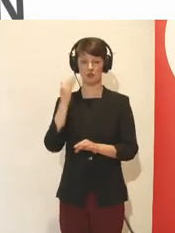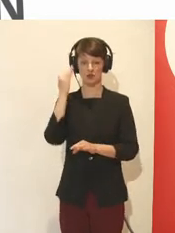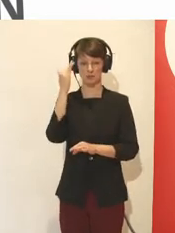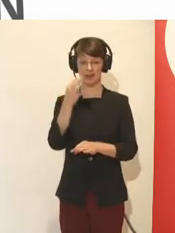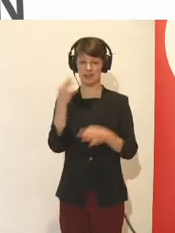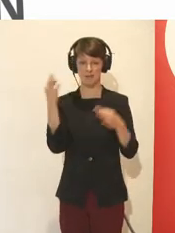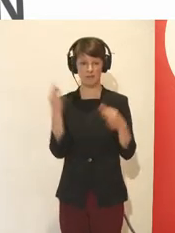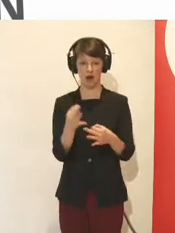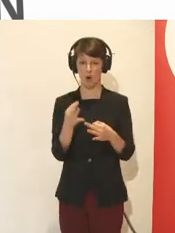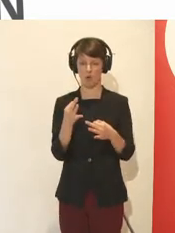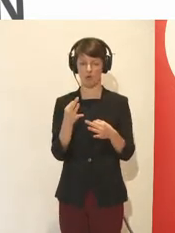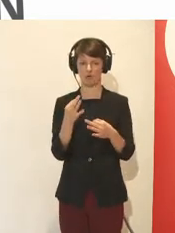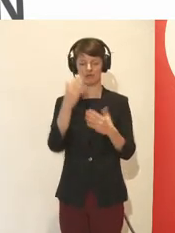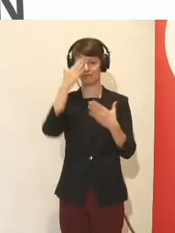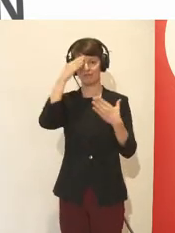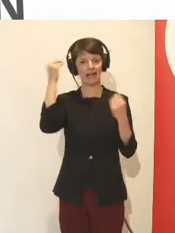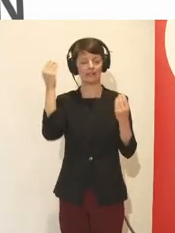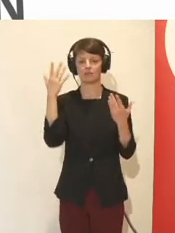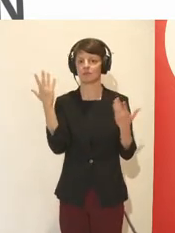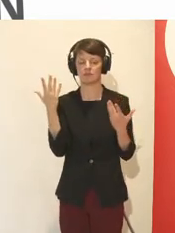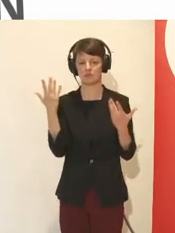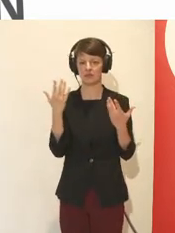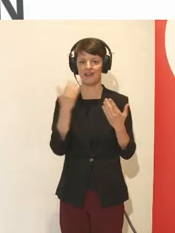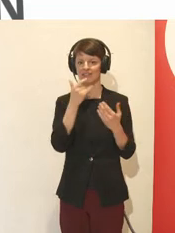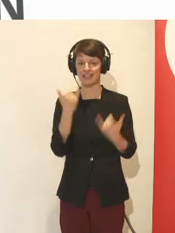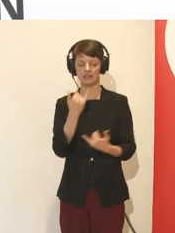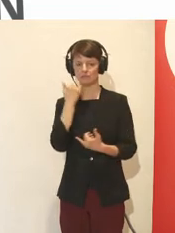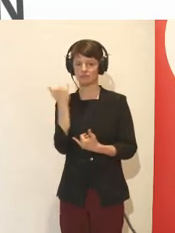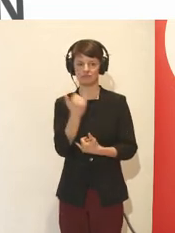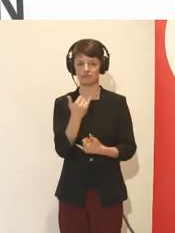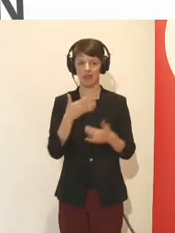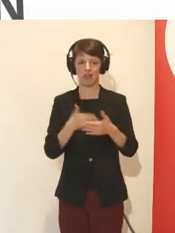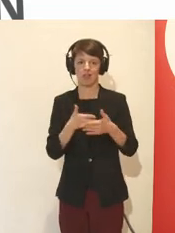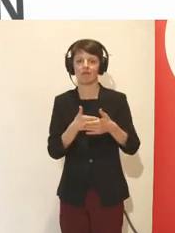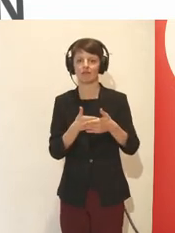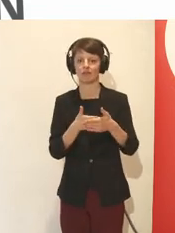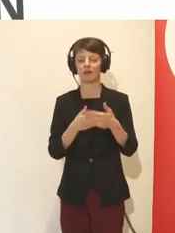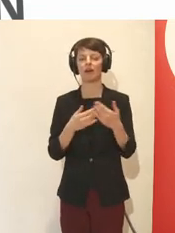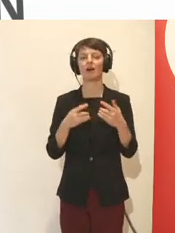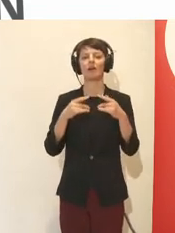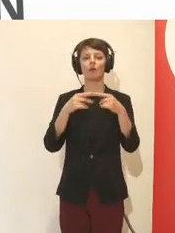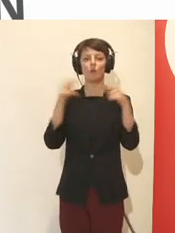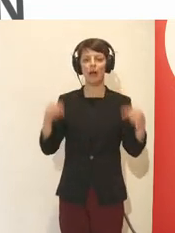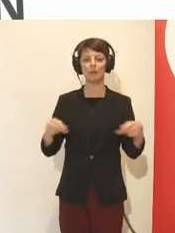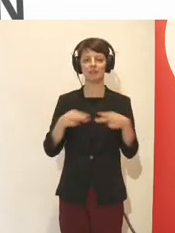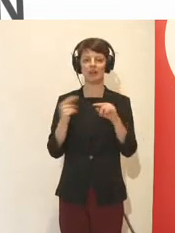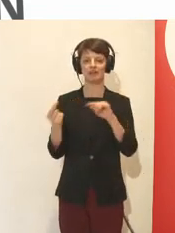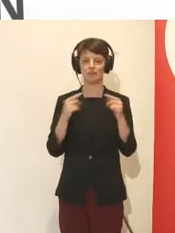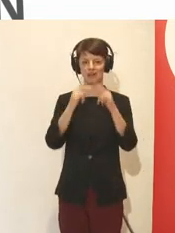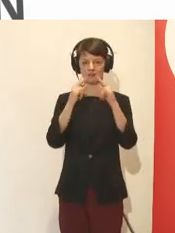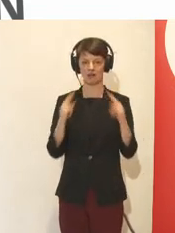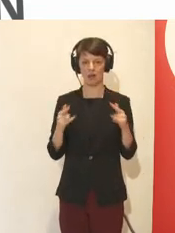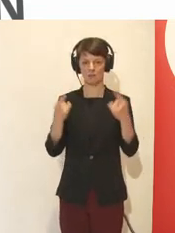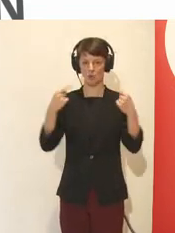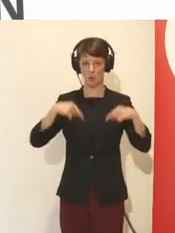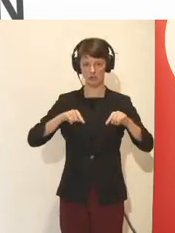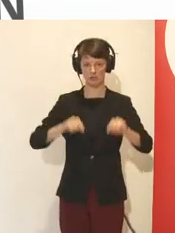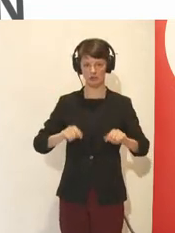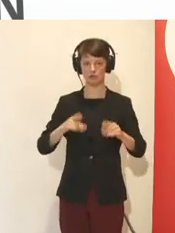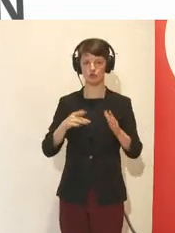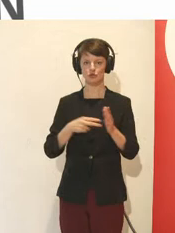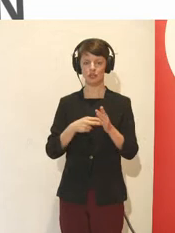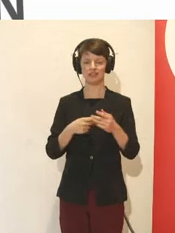braucht und ihr habt sie vergessen findet ihr die auch auf der webseite des debatten camps und zwar ganz nach unten scrollt steht unten